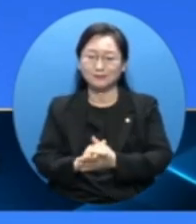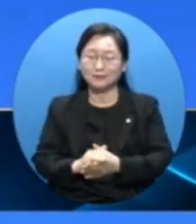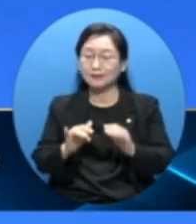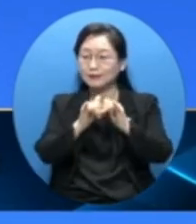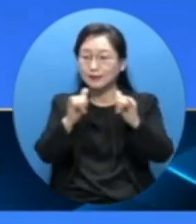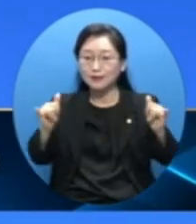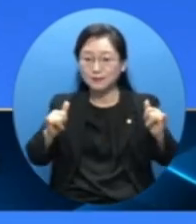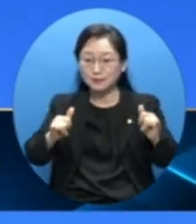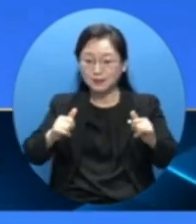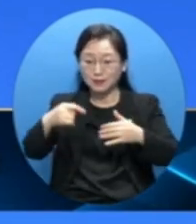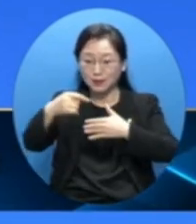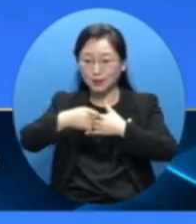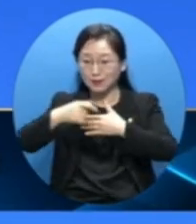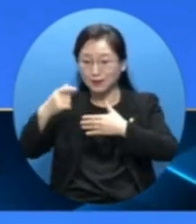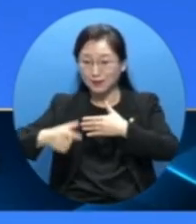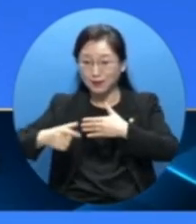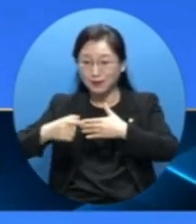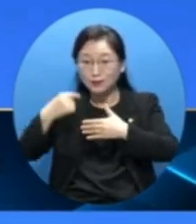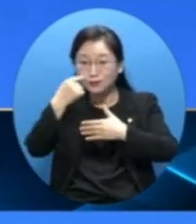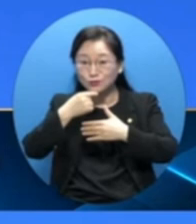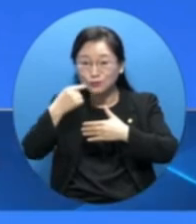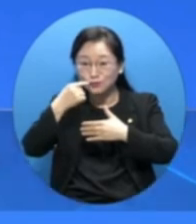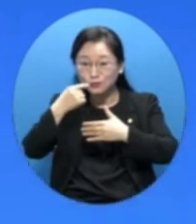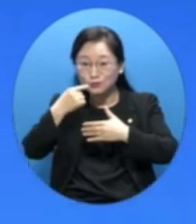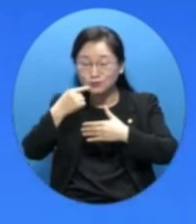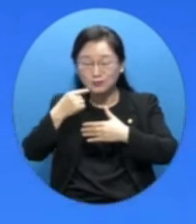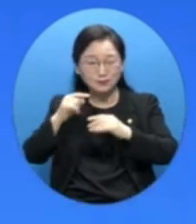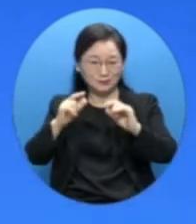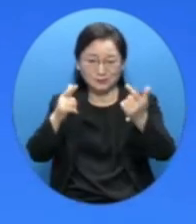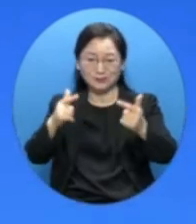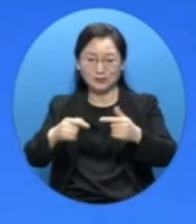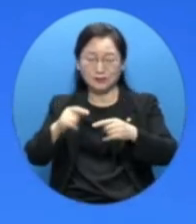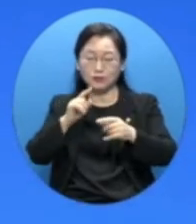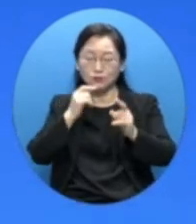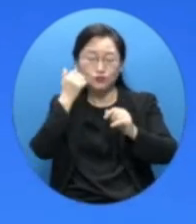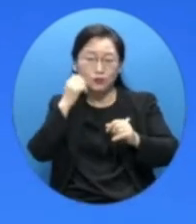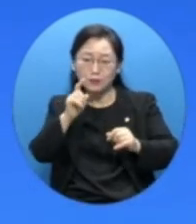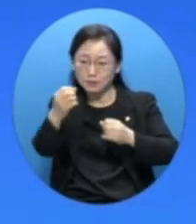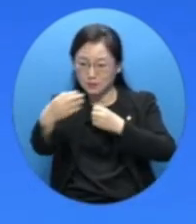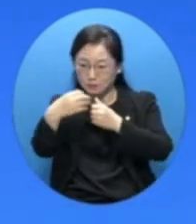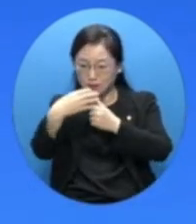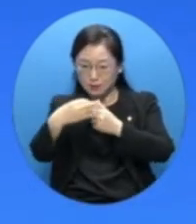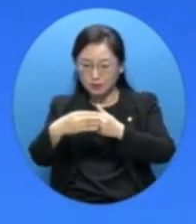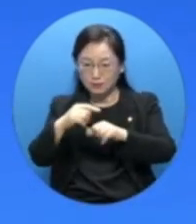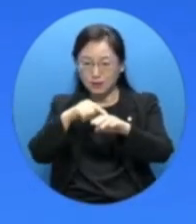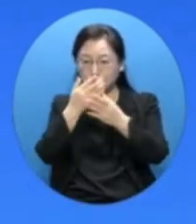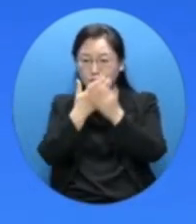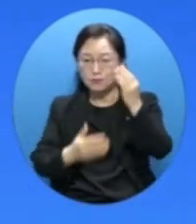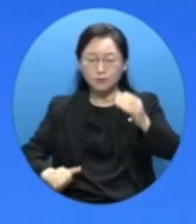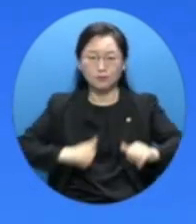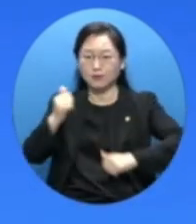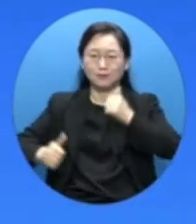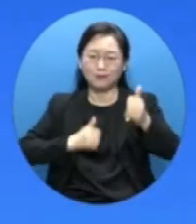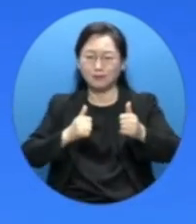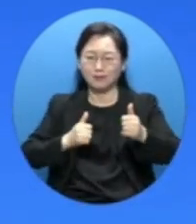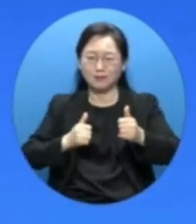사람이 강한 것 같아도 말 한마디 듣고 마음이 무너지고 분노하고 하는 것이 우리들의